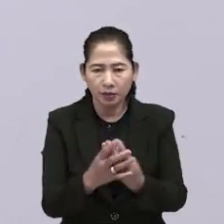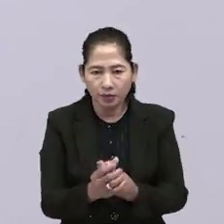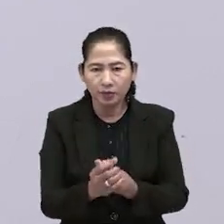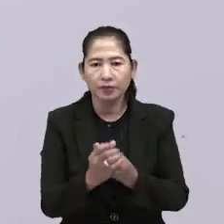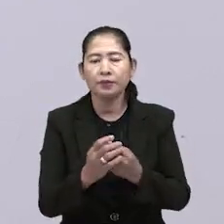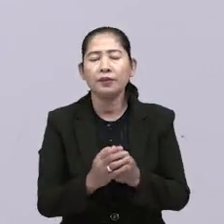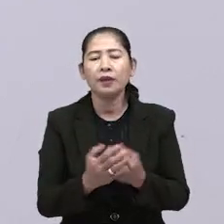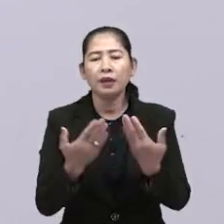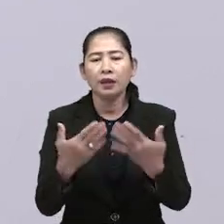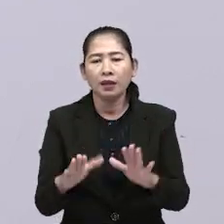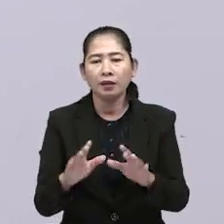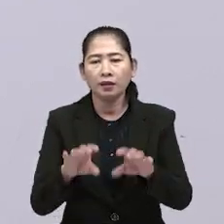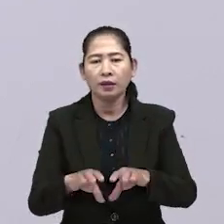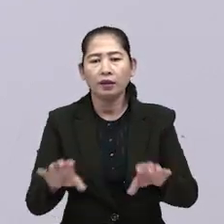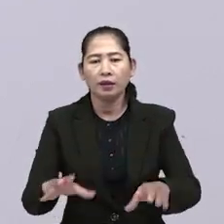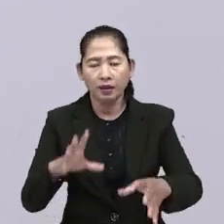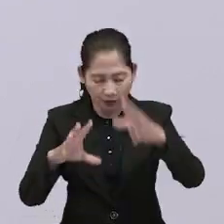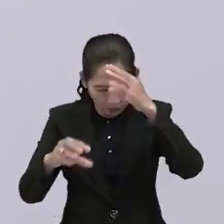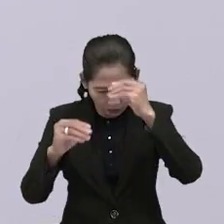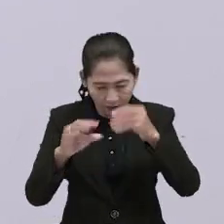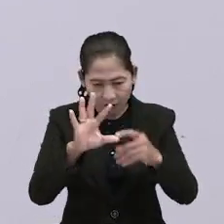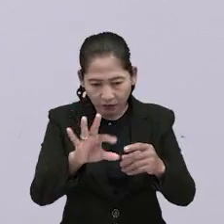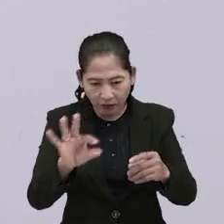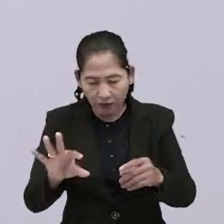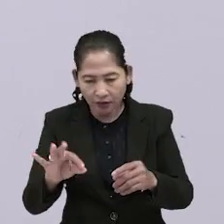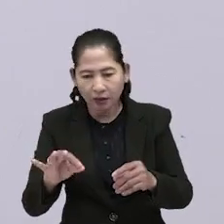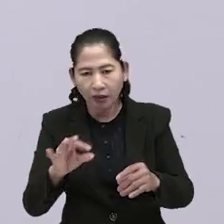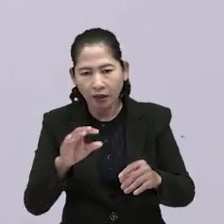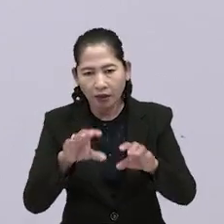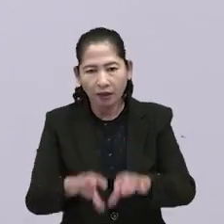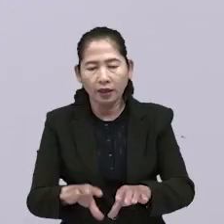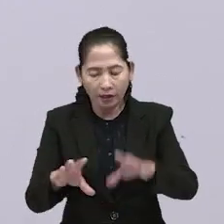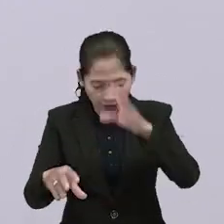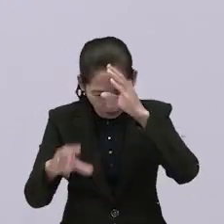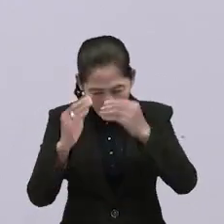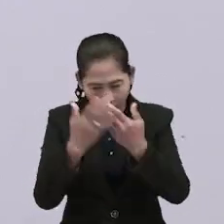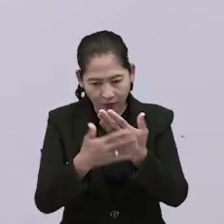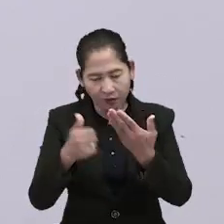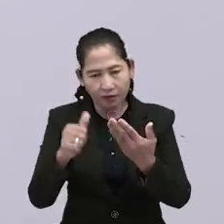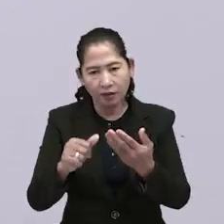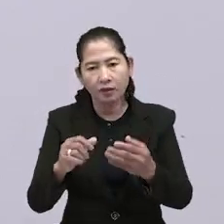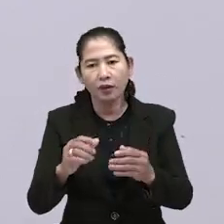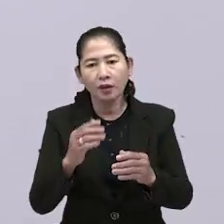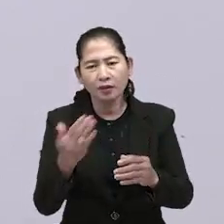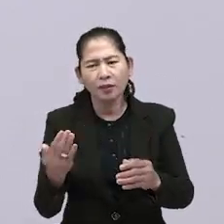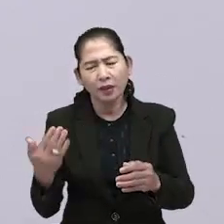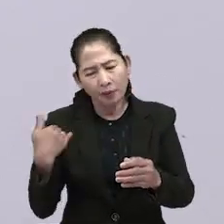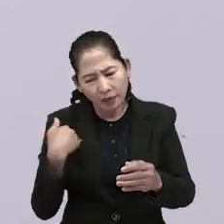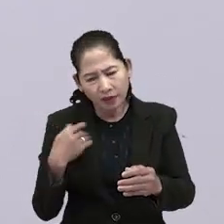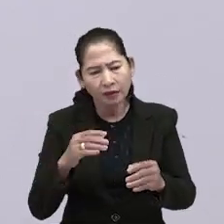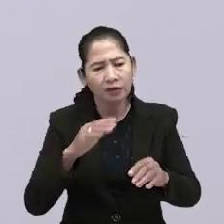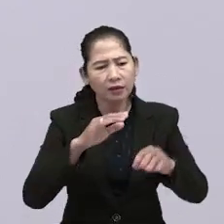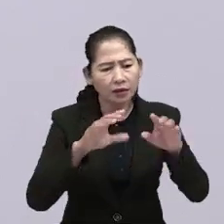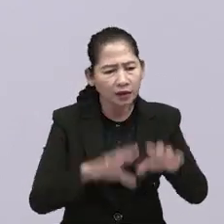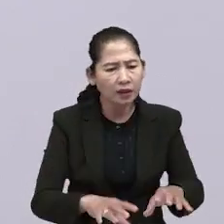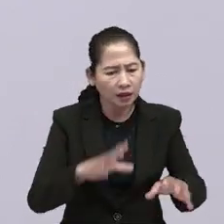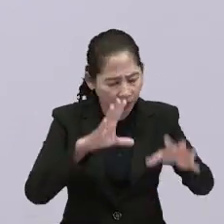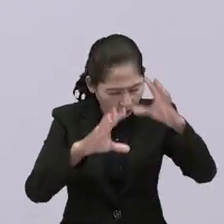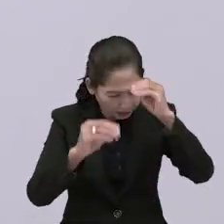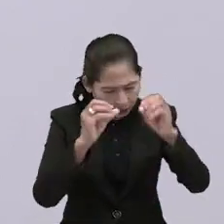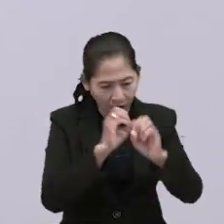tiện. Hai tì cần lại nghe riêng của con thử chứ được cần lại nghe bàn xong rung phong đáy nè con á. Bà sẵn mà miên ta xong bà đẹp riêng hai ạc miên tì cần lại